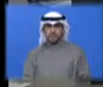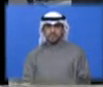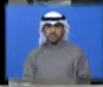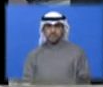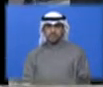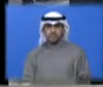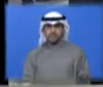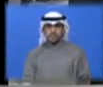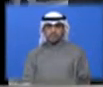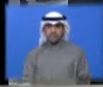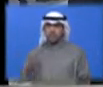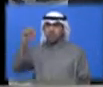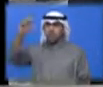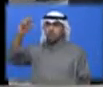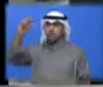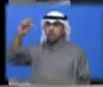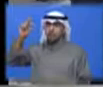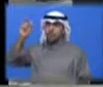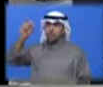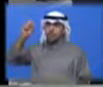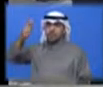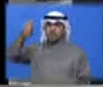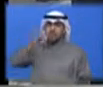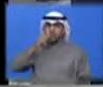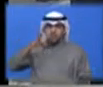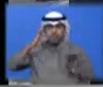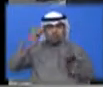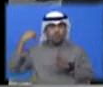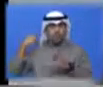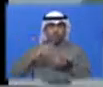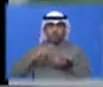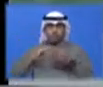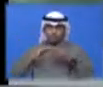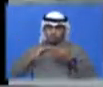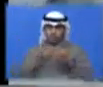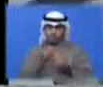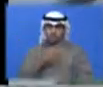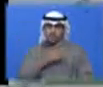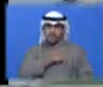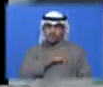والأونروا تشيد بالتزام الكويت بتعهداتها تجاه القضية الفلسطينية.